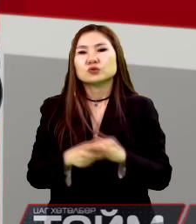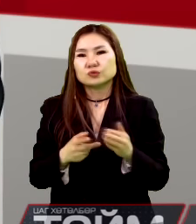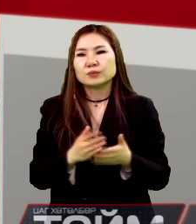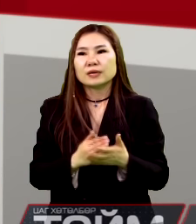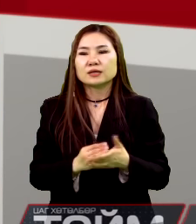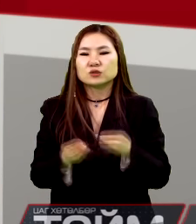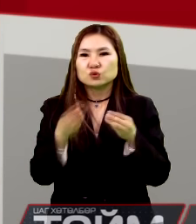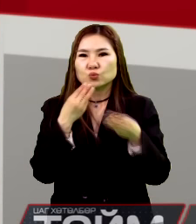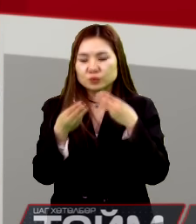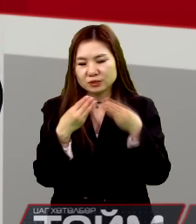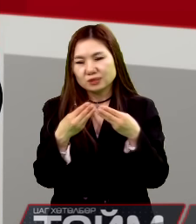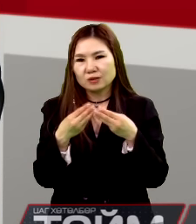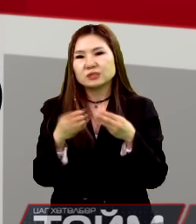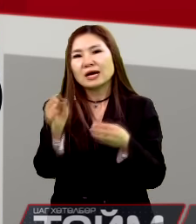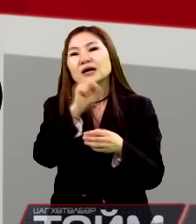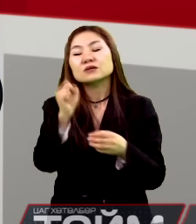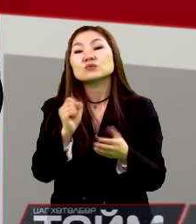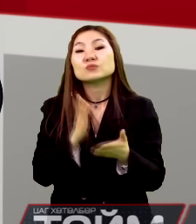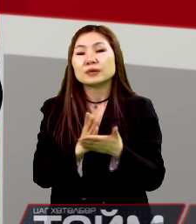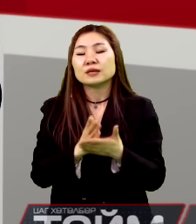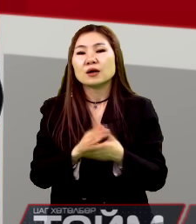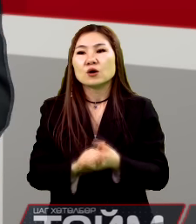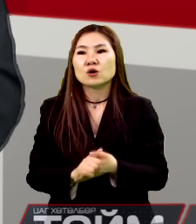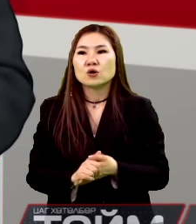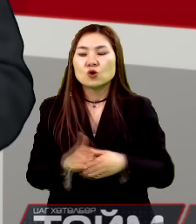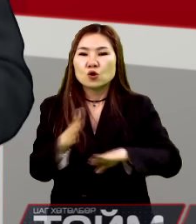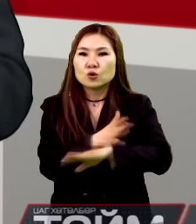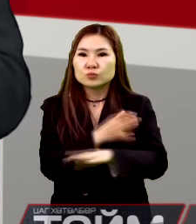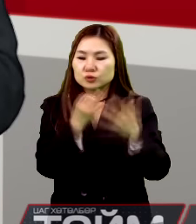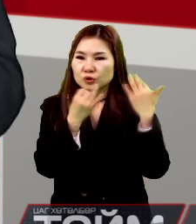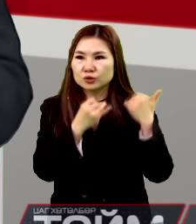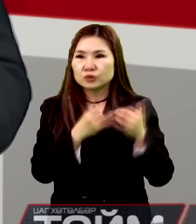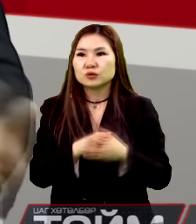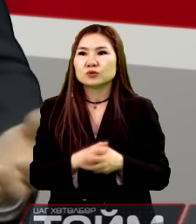Бас нэг шүүмжлэлтэй нэг зүйл байгаа нь. За өнгөрсөн 7 хоногт нөгөө